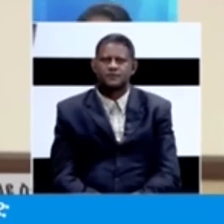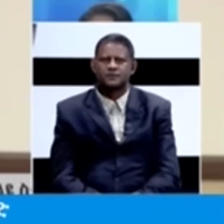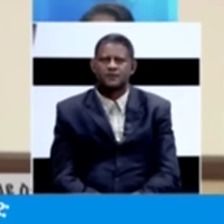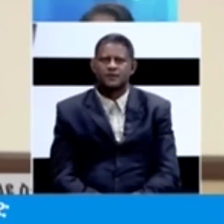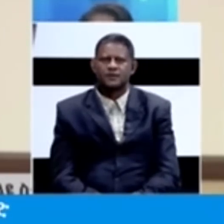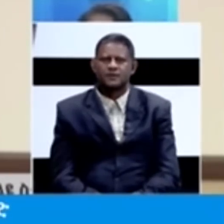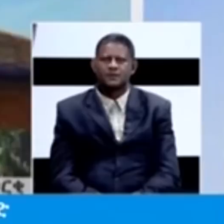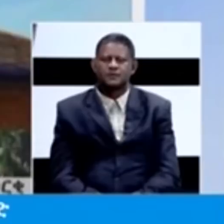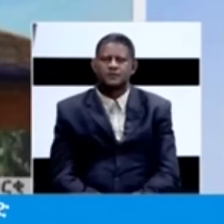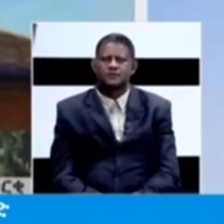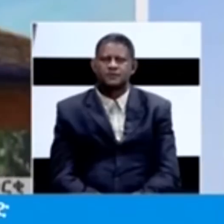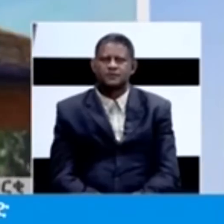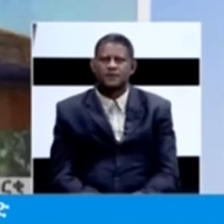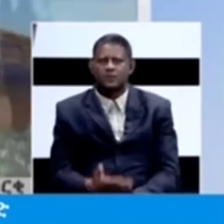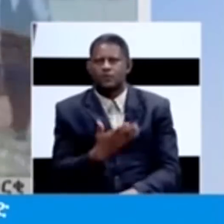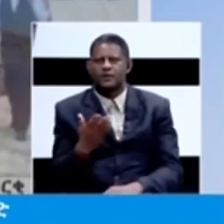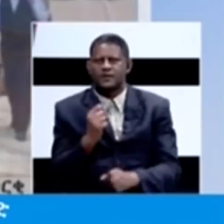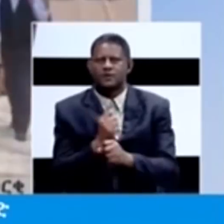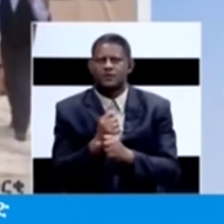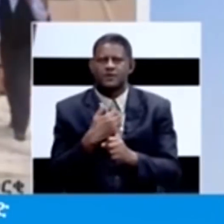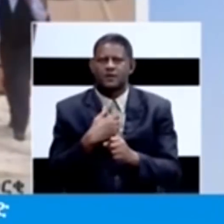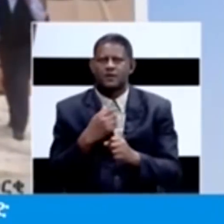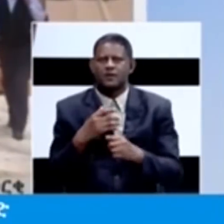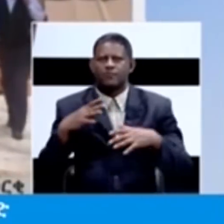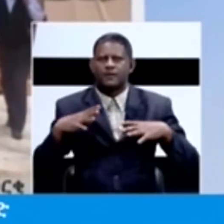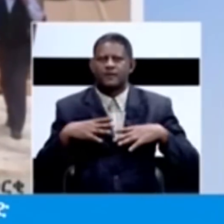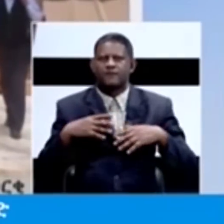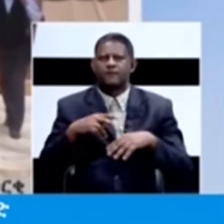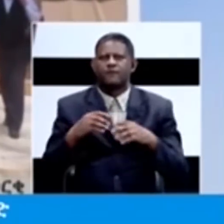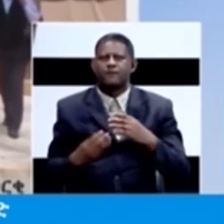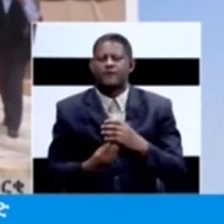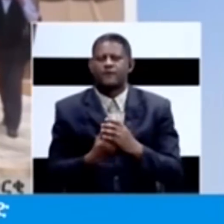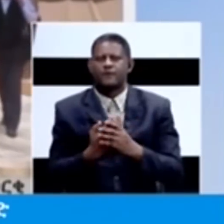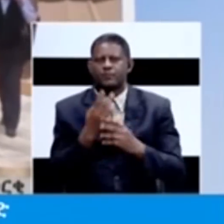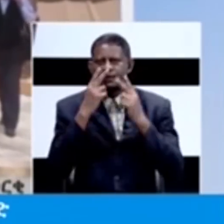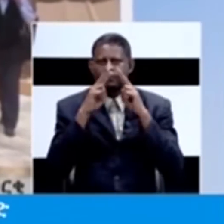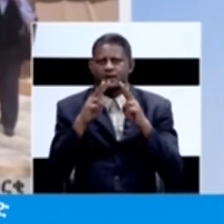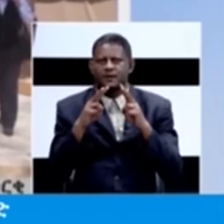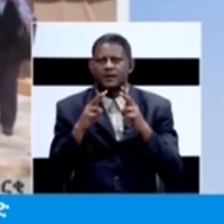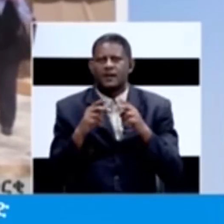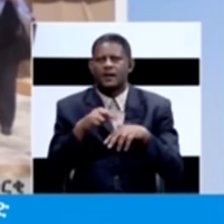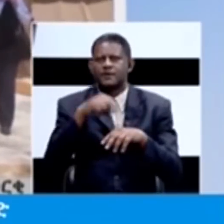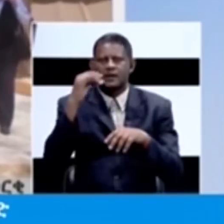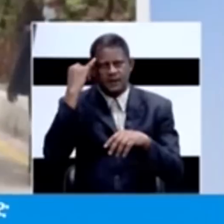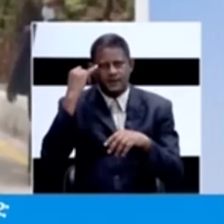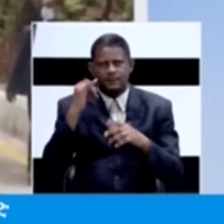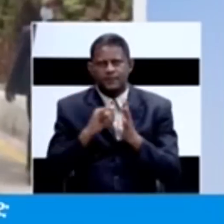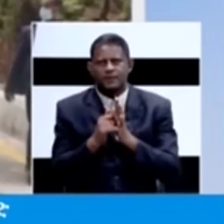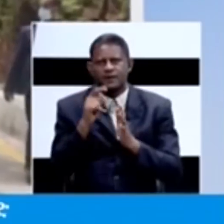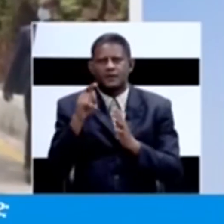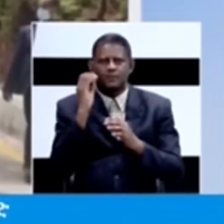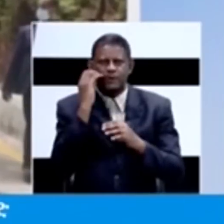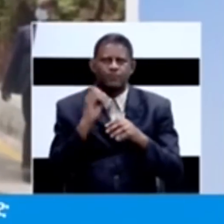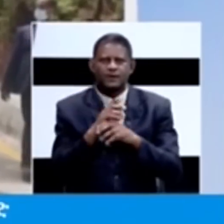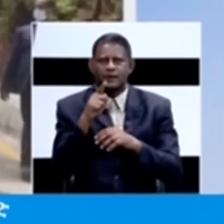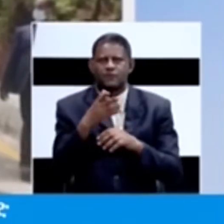አደጋ ከ5% ያነሰ ነው የሚሆን። ኣብ ጉዳይ ዝሰርሕዎም ዘለዉ መናፈሻታት ፍልፍል ኣታዊኦም ብዝምልከት ኣብ ዝተለዓለ ሓሳብ ድማ እቲ ቤት